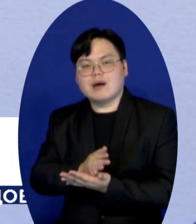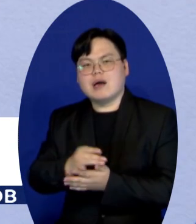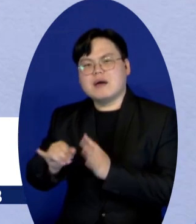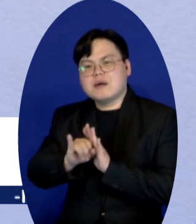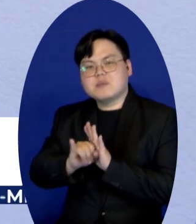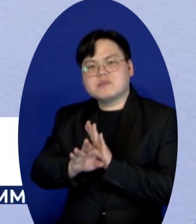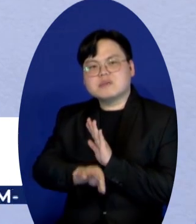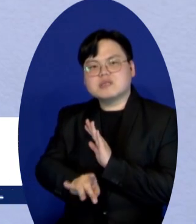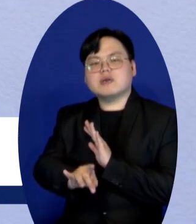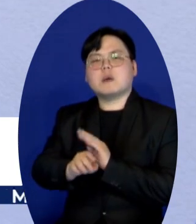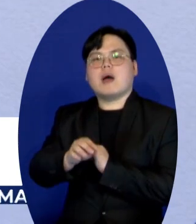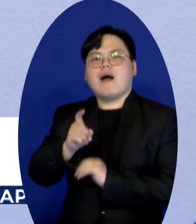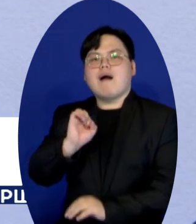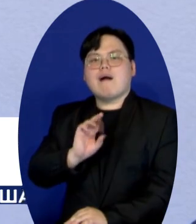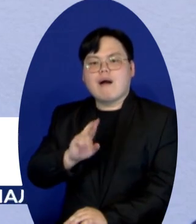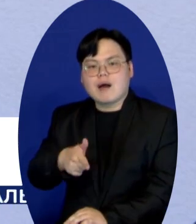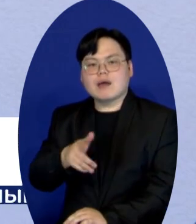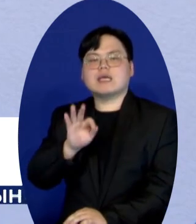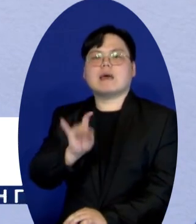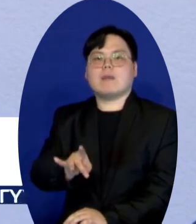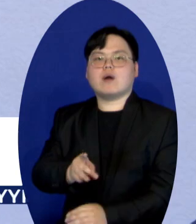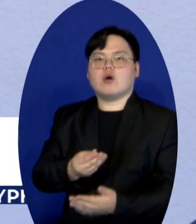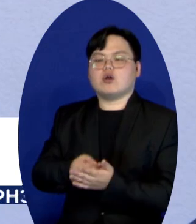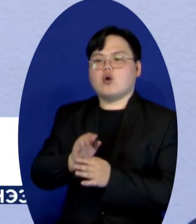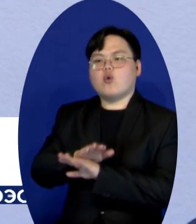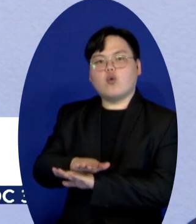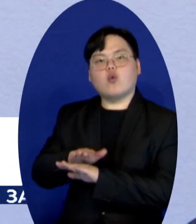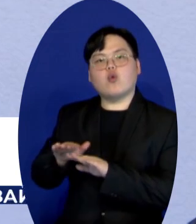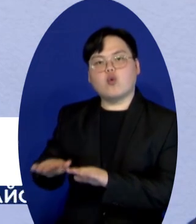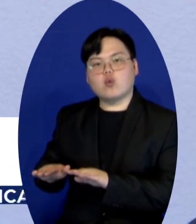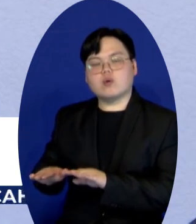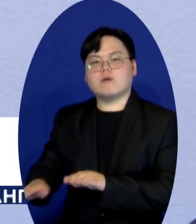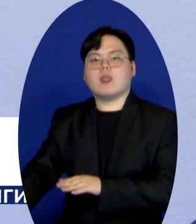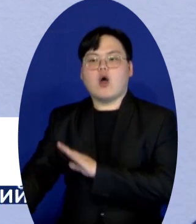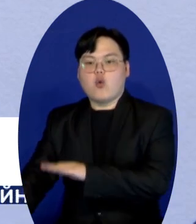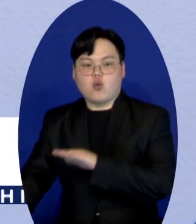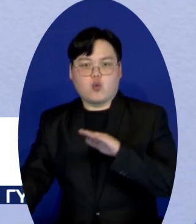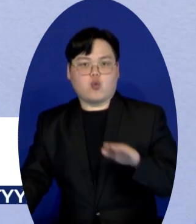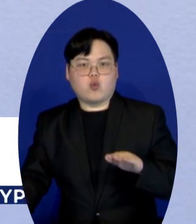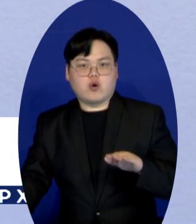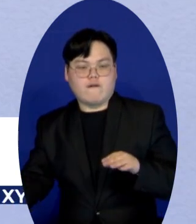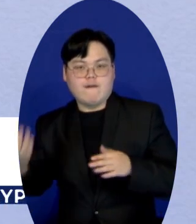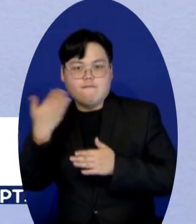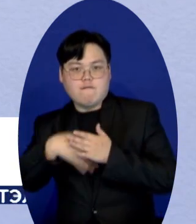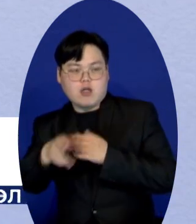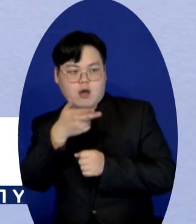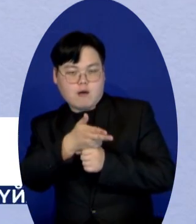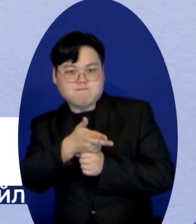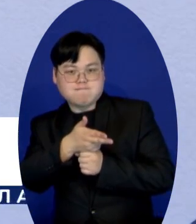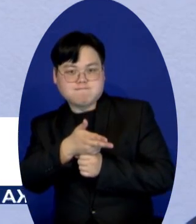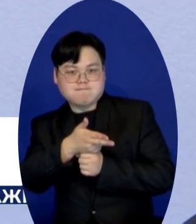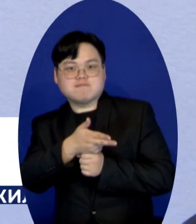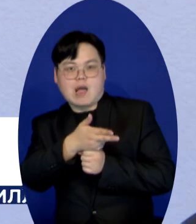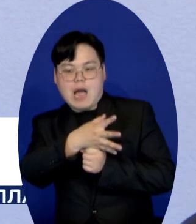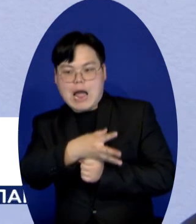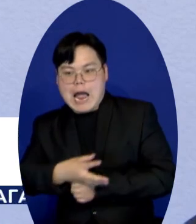ямар төрлийн одоо хайгууд байна вэ гэхээр хүүхдүүдийнхээ одоо дүрс бичлэгийг зориудаар хийгээд одоо тэрийн